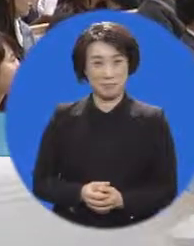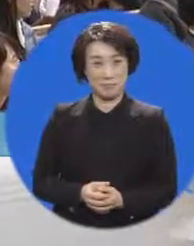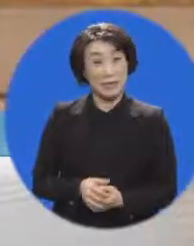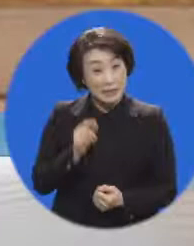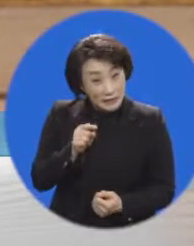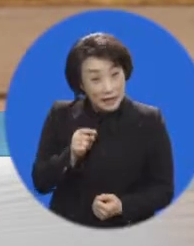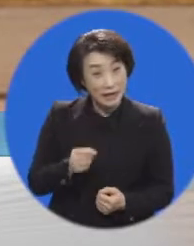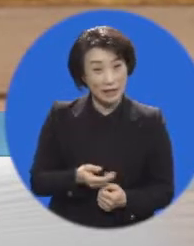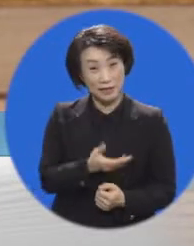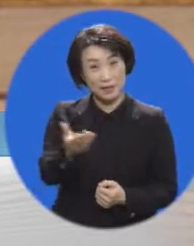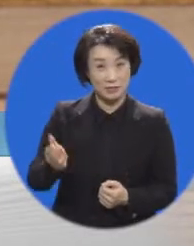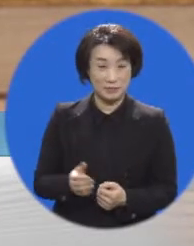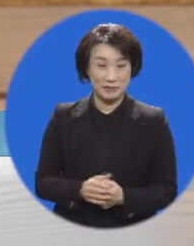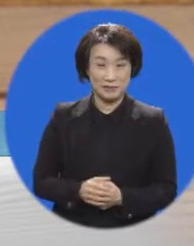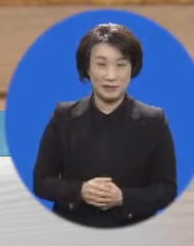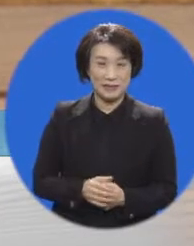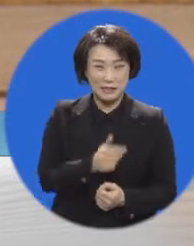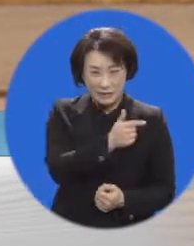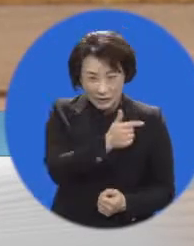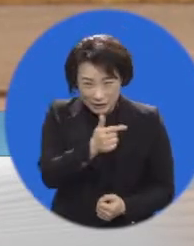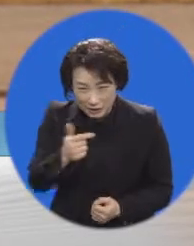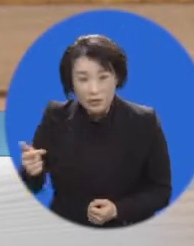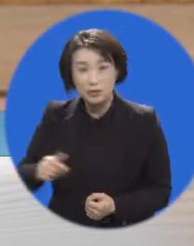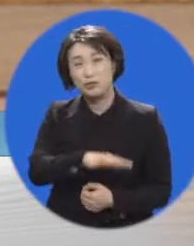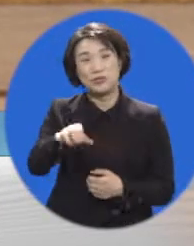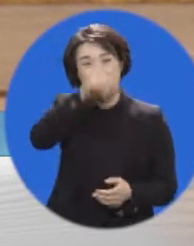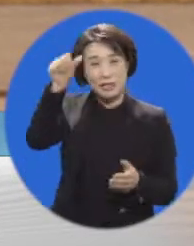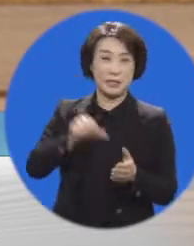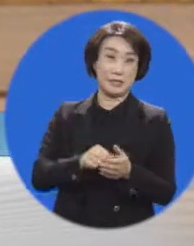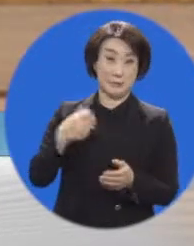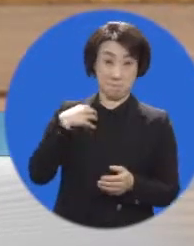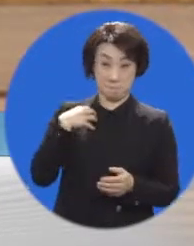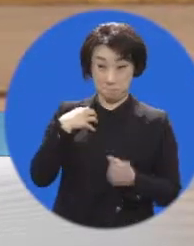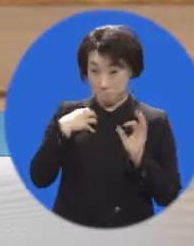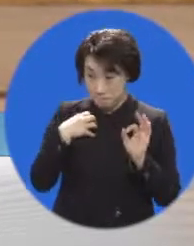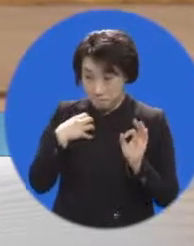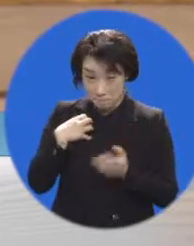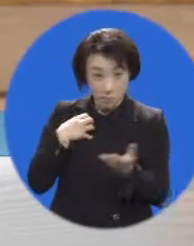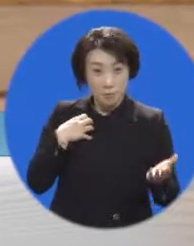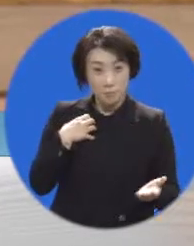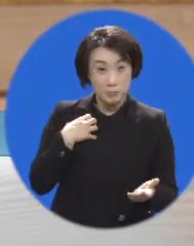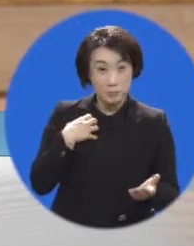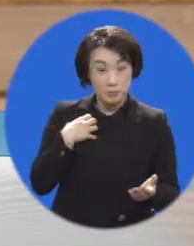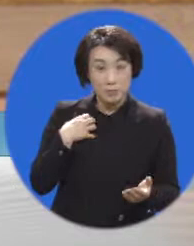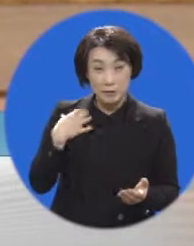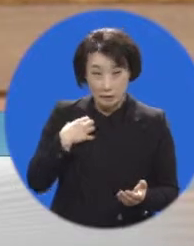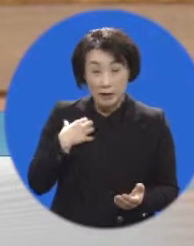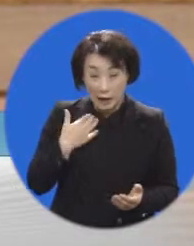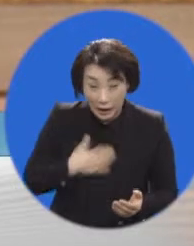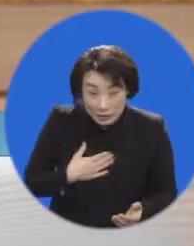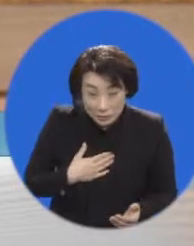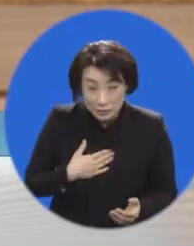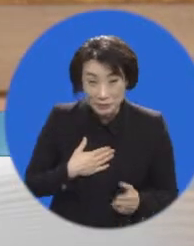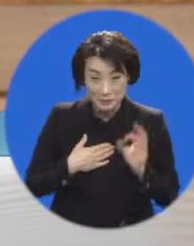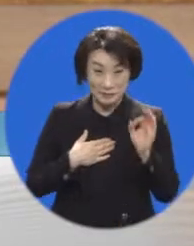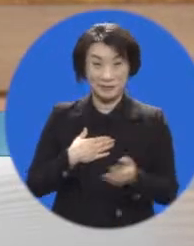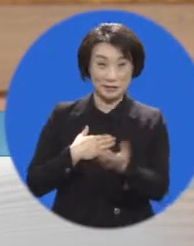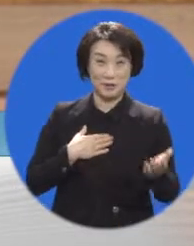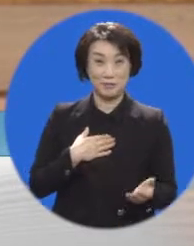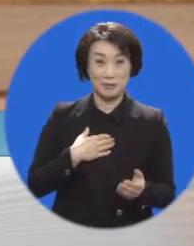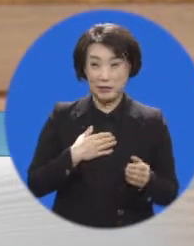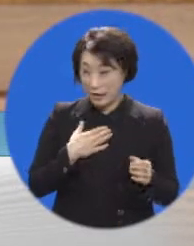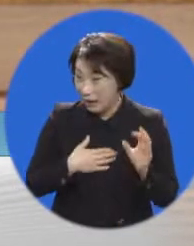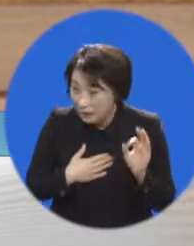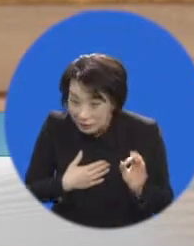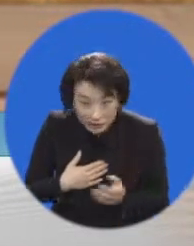이게 큰 인생의 과제 속에 숙제를 푸는 것이 이거예요.